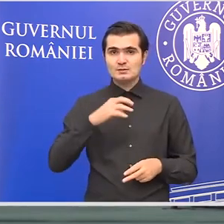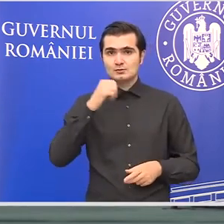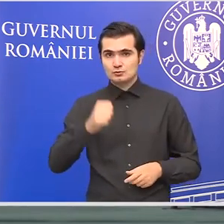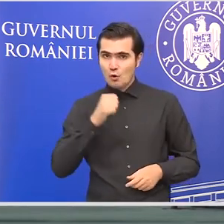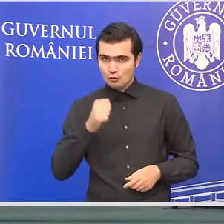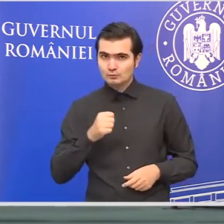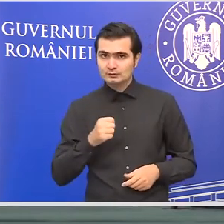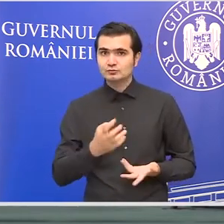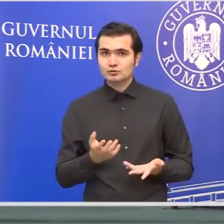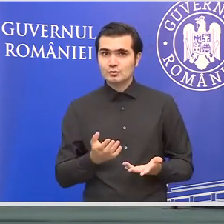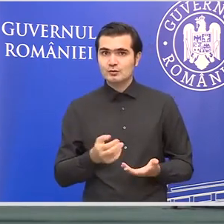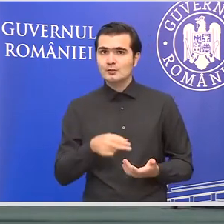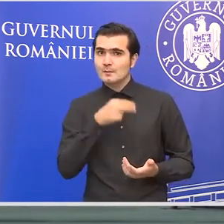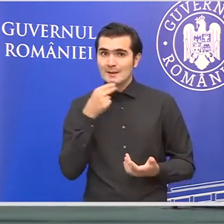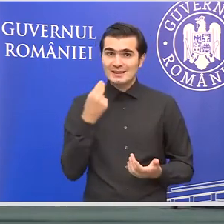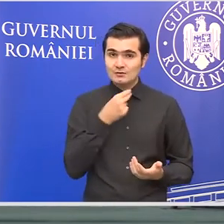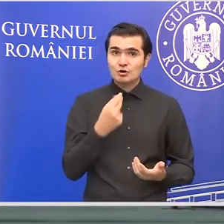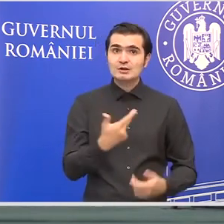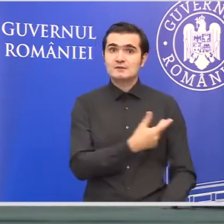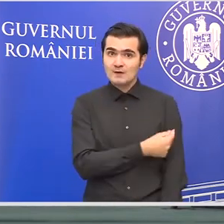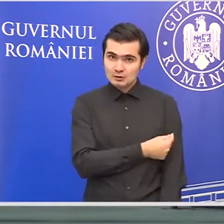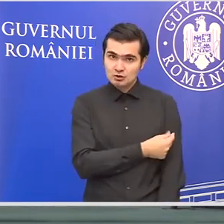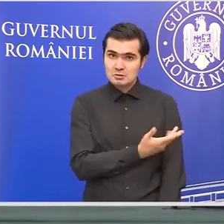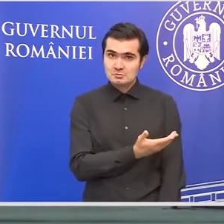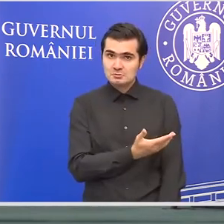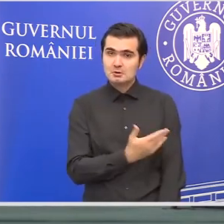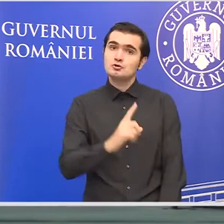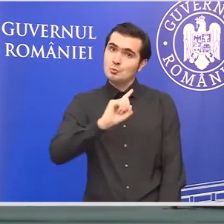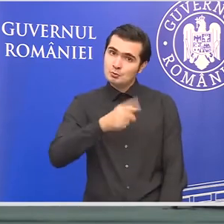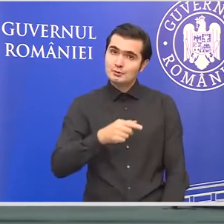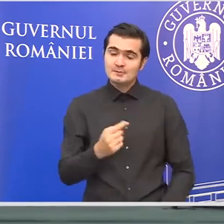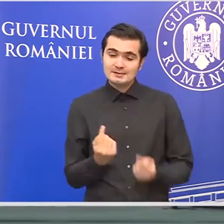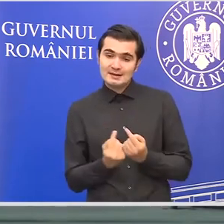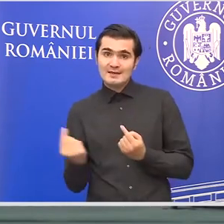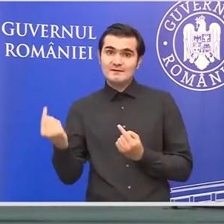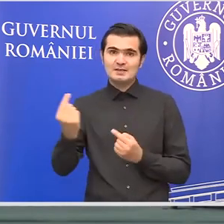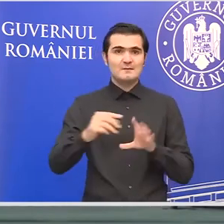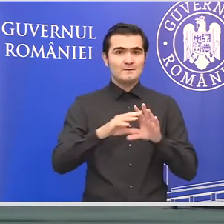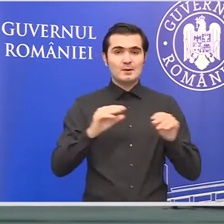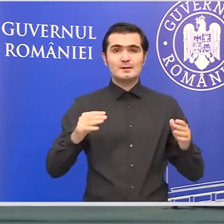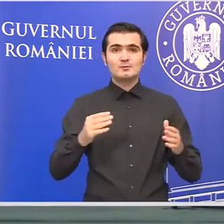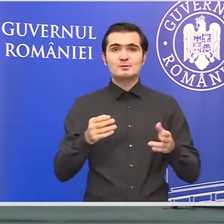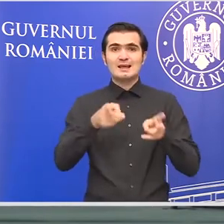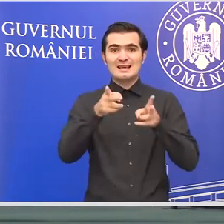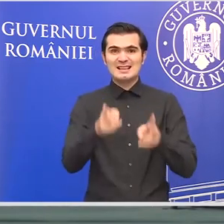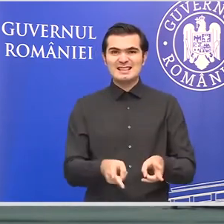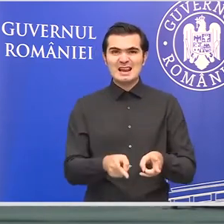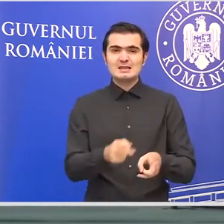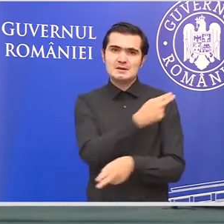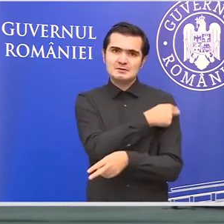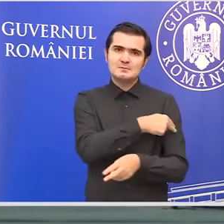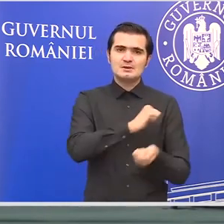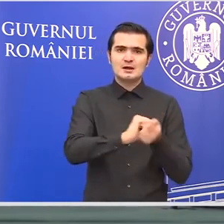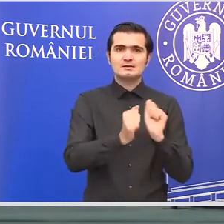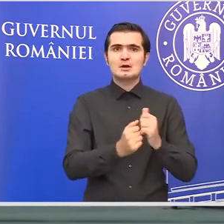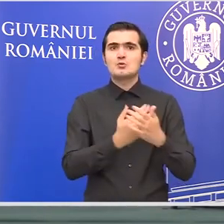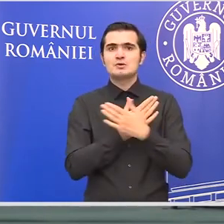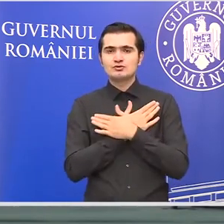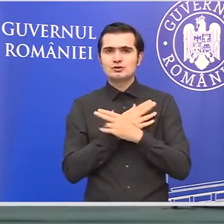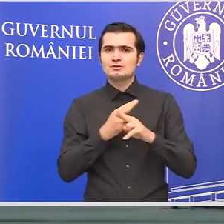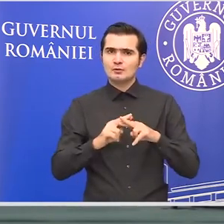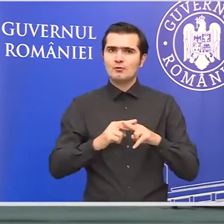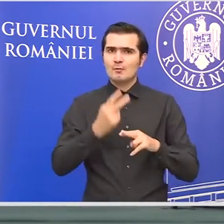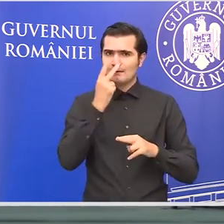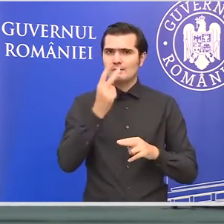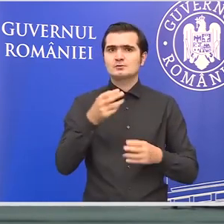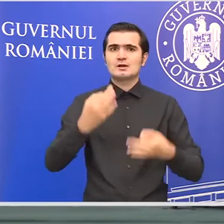beneficiază de vaccinare care poate să evite foarte multe decese, foarte multe spitalizări, așa cum sunt toate analizele